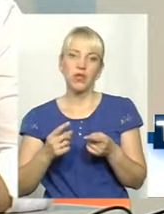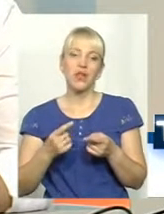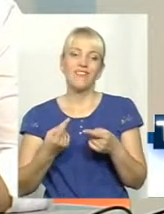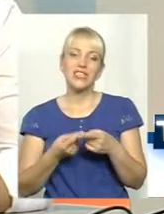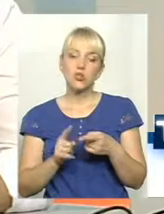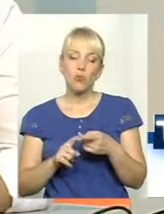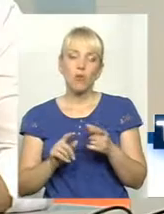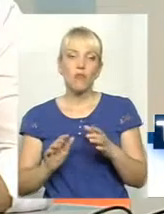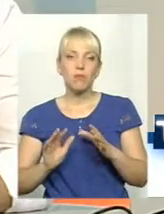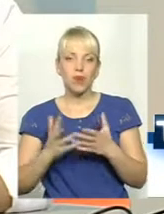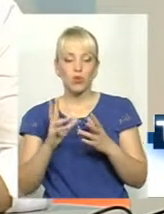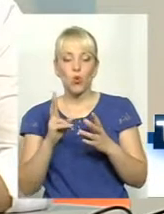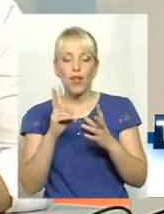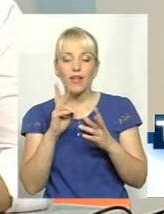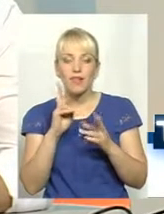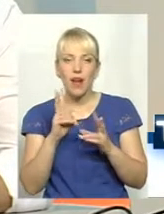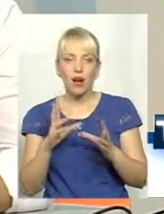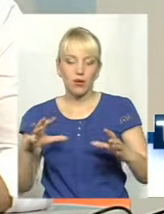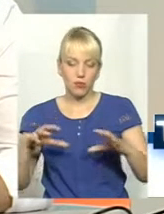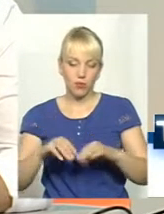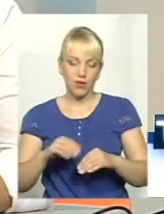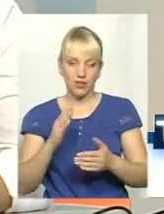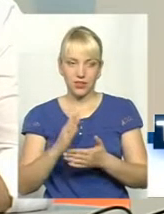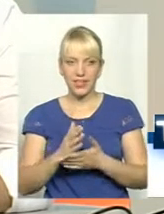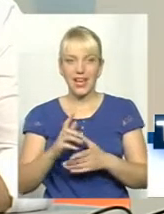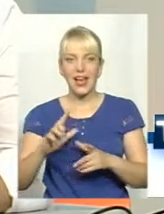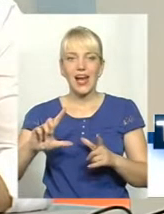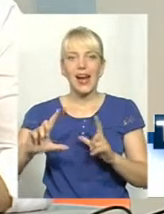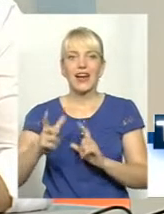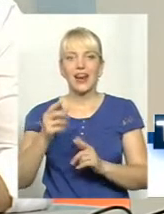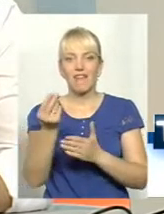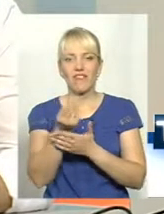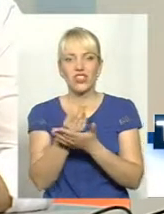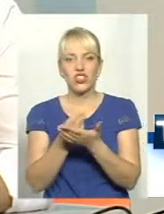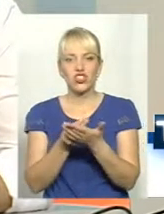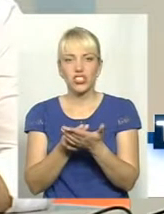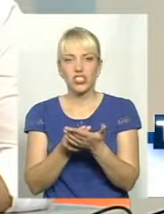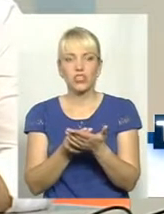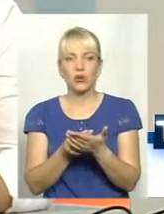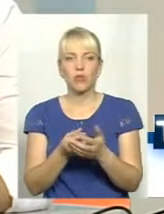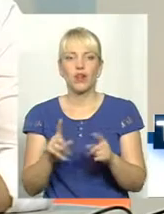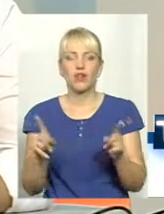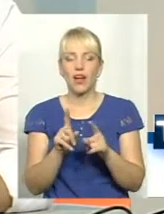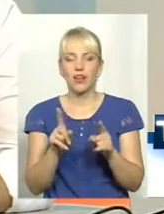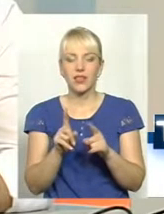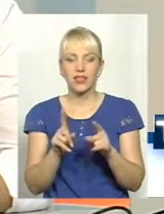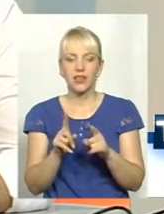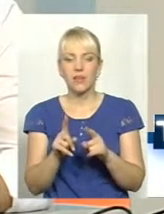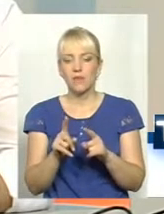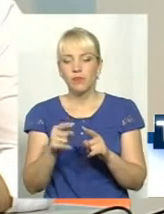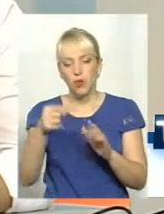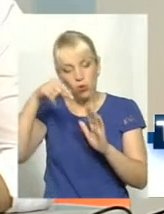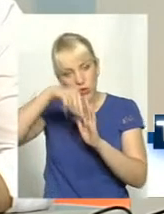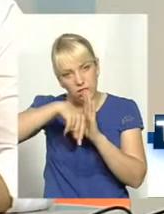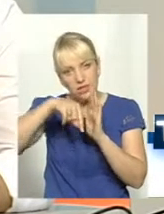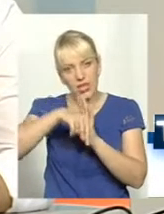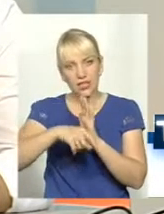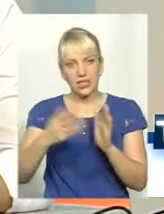що ну, у нас у кожній області є дуже багато спільного, є вода, є поля, є небо, є